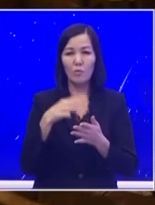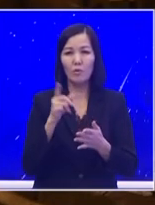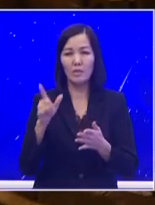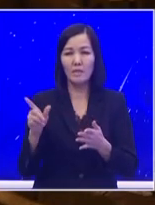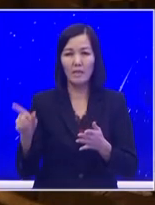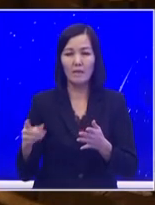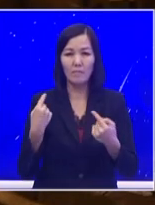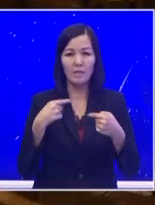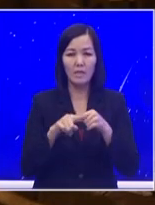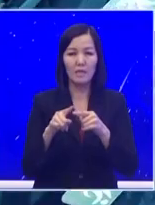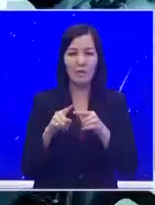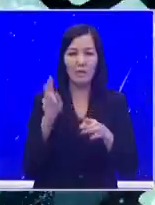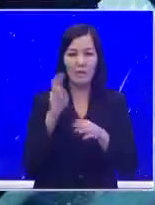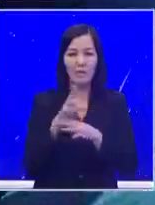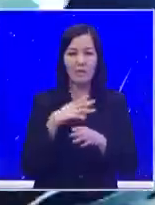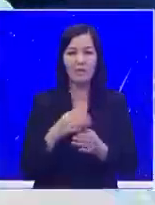бірлік техника жұмылдырылды.